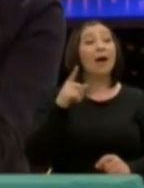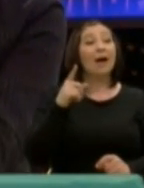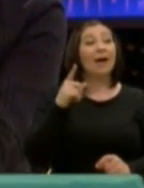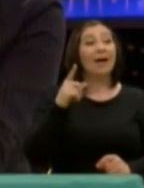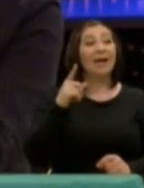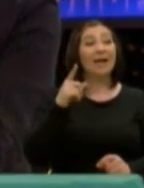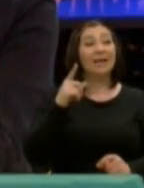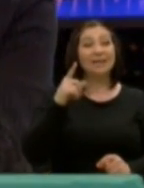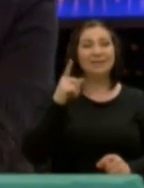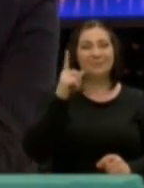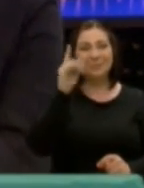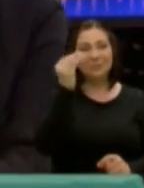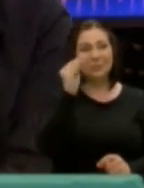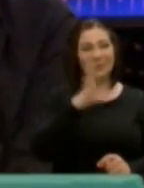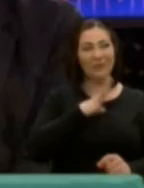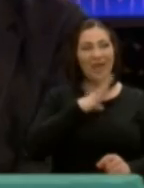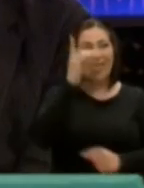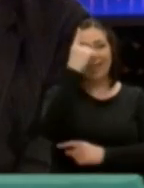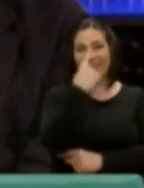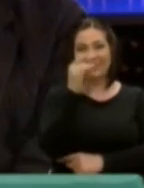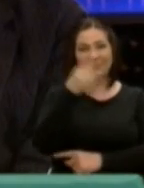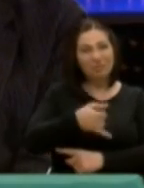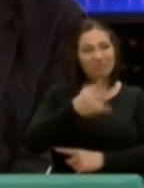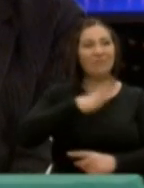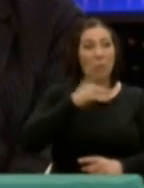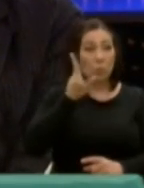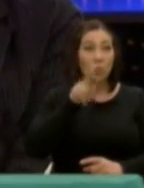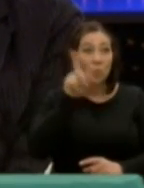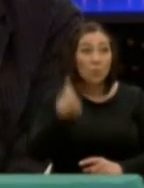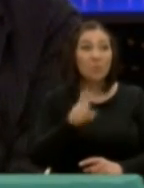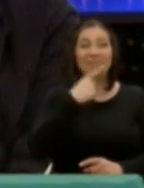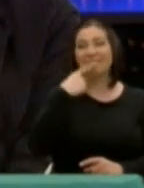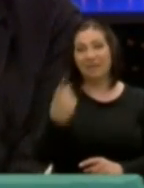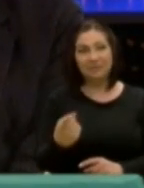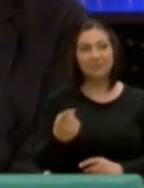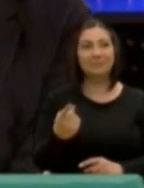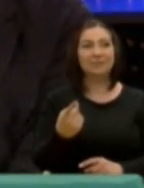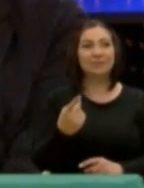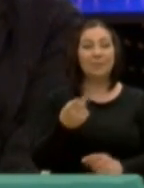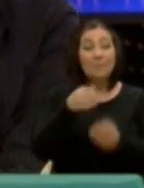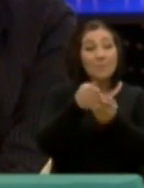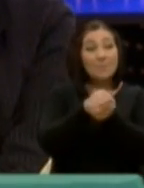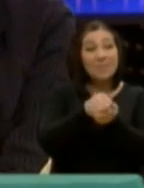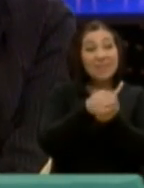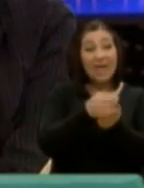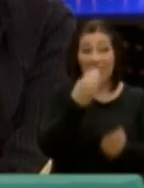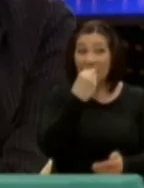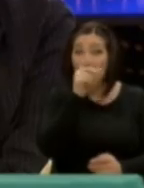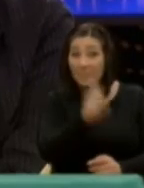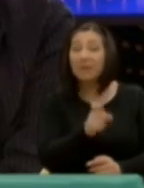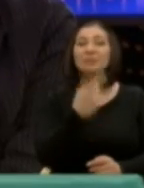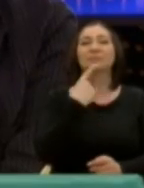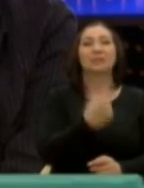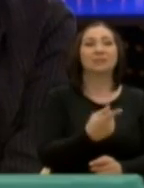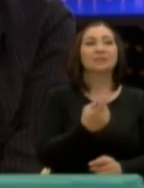gördün mü, o çişini yapan çocuğu gördün mü dersin. Ondan sonra midye yedin mi